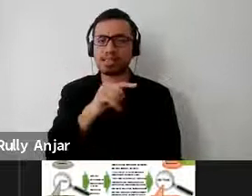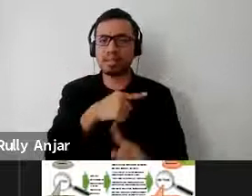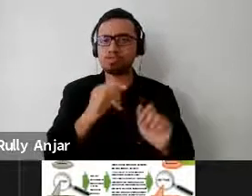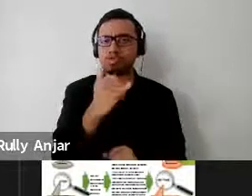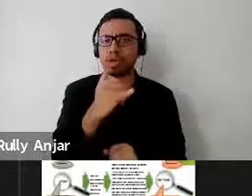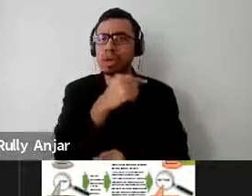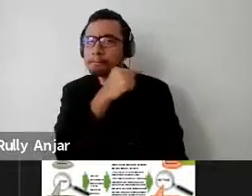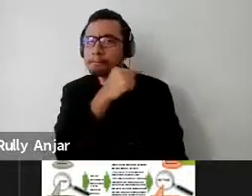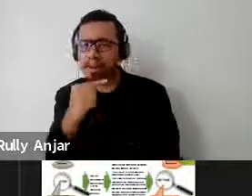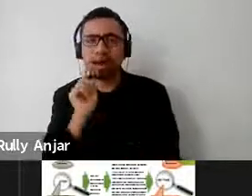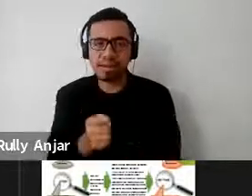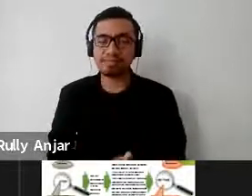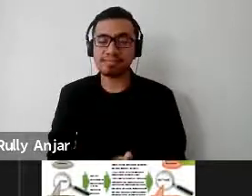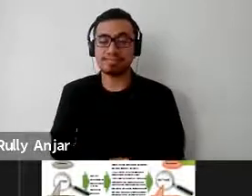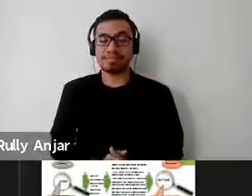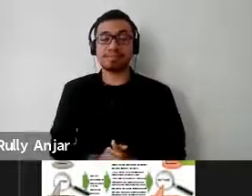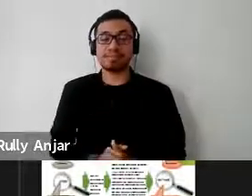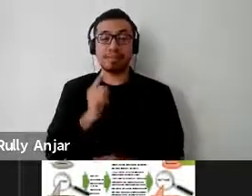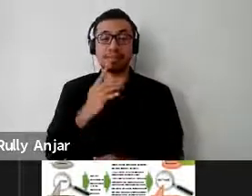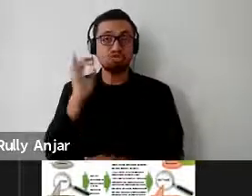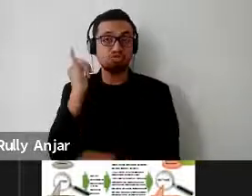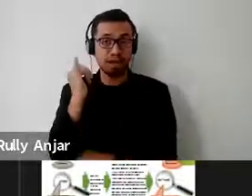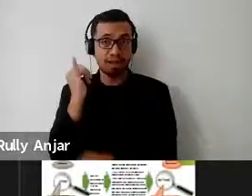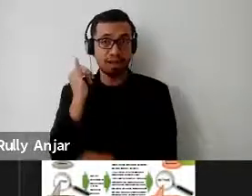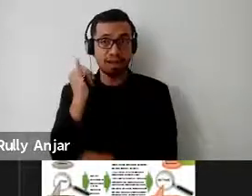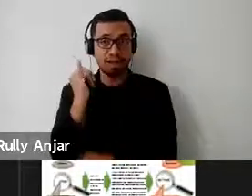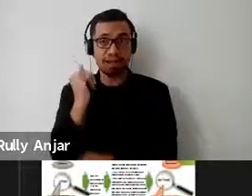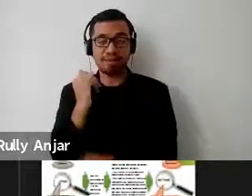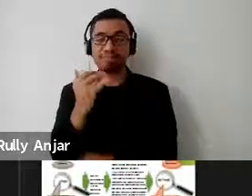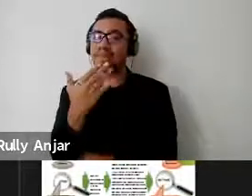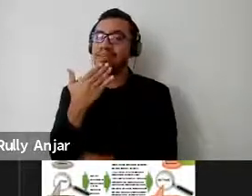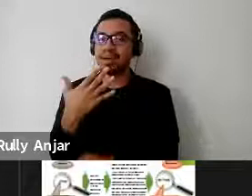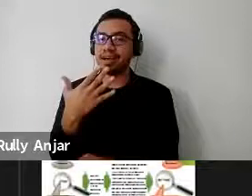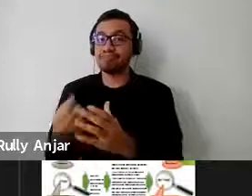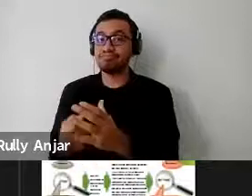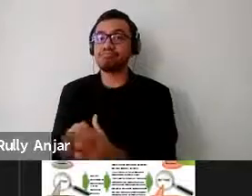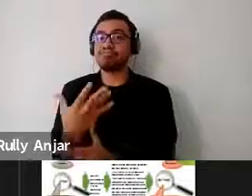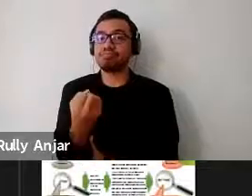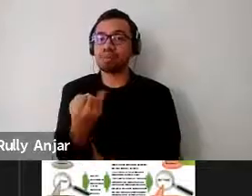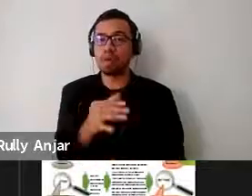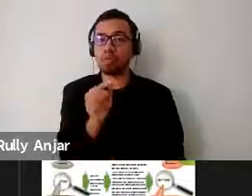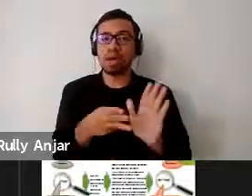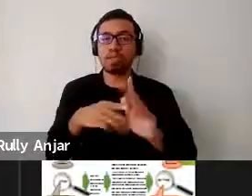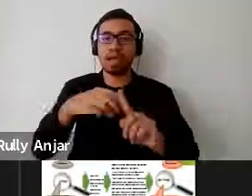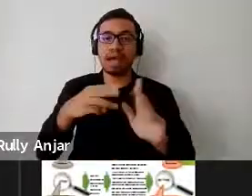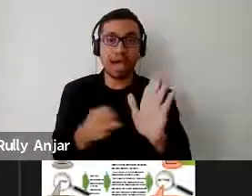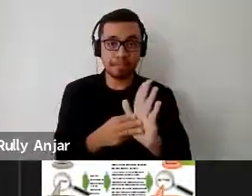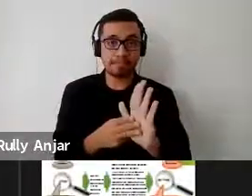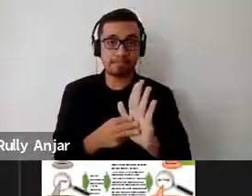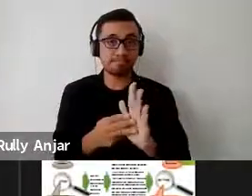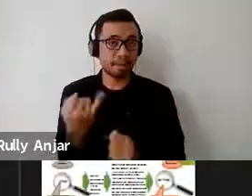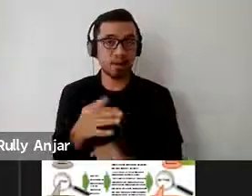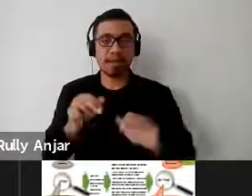ekonomi yang ada di DIY ini adalah UMKM yang jumlahnya 98%. Nah,